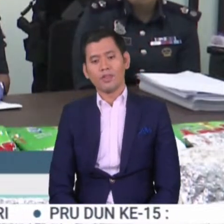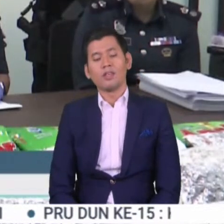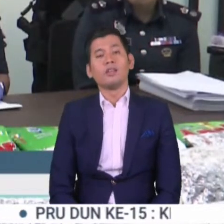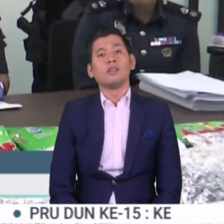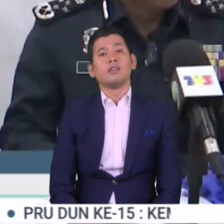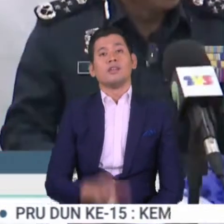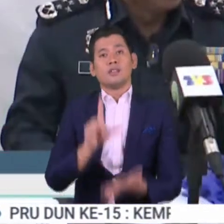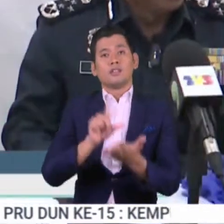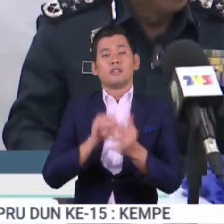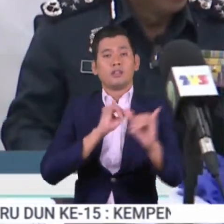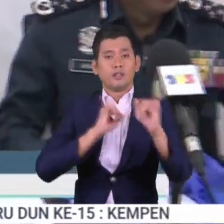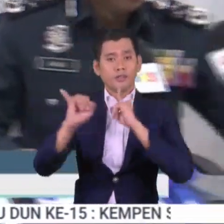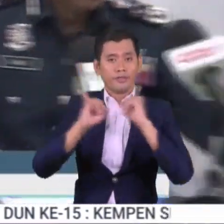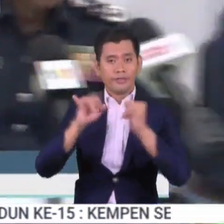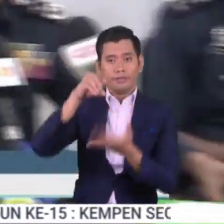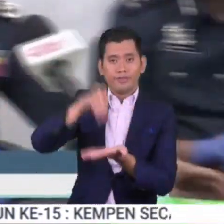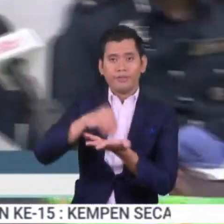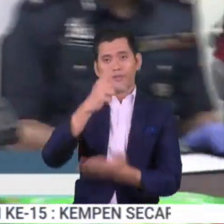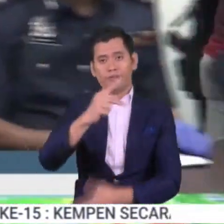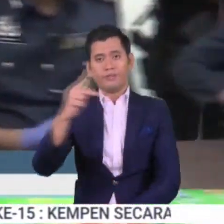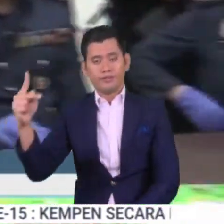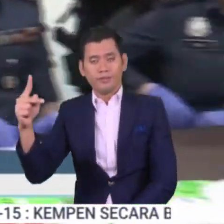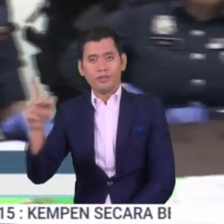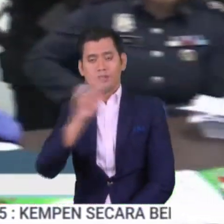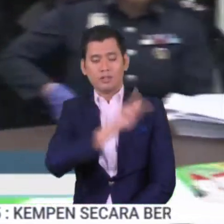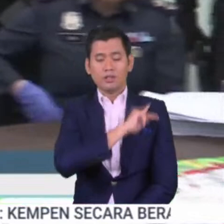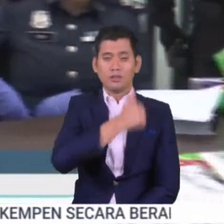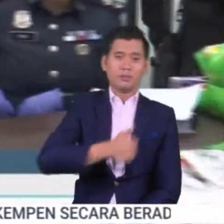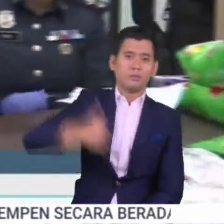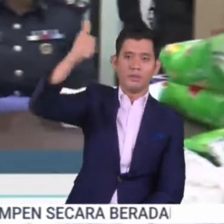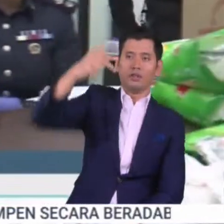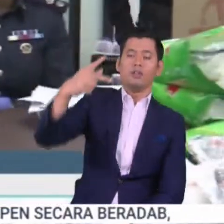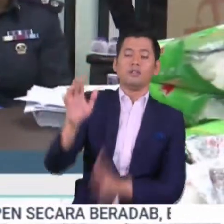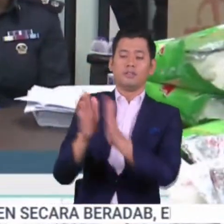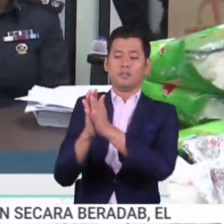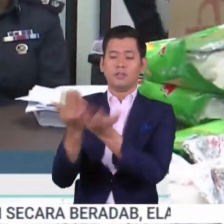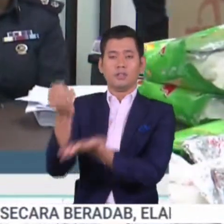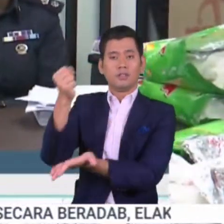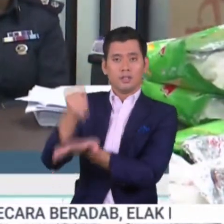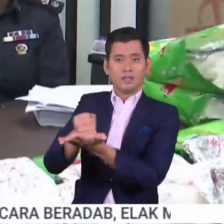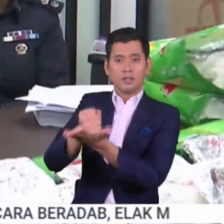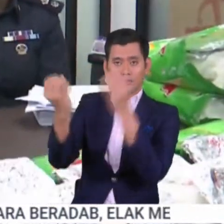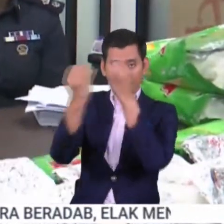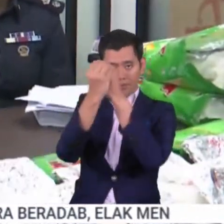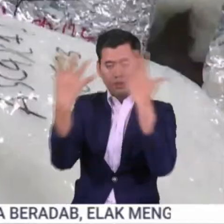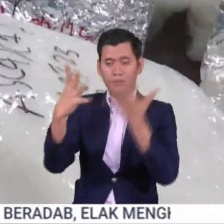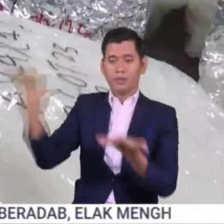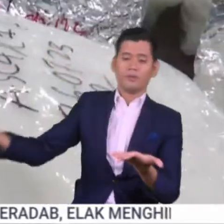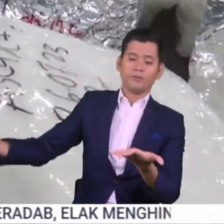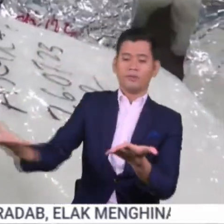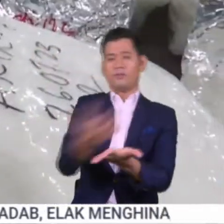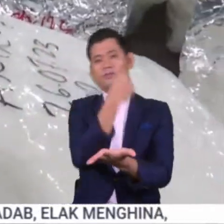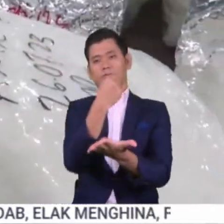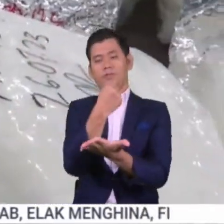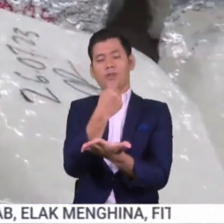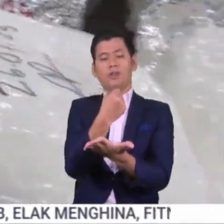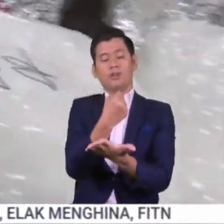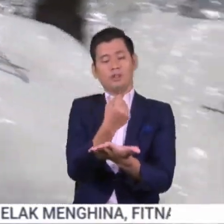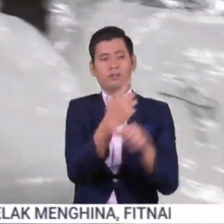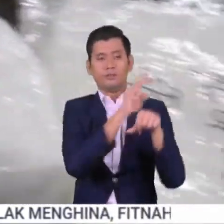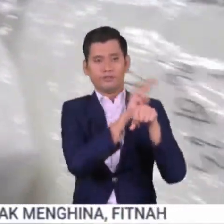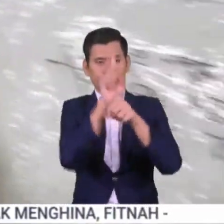Dalam sidang media di Kota Kinabalu, Ketua Pengarah Kastam Datuk Zazuli Johan memberitahu rampasan hasil serbuan